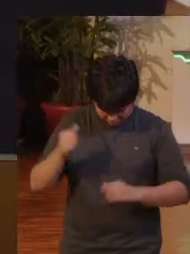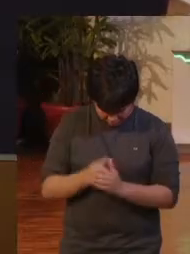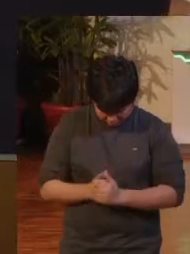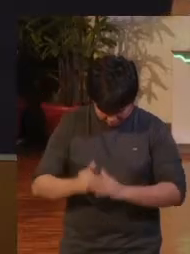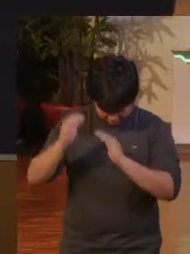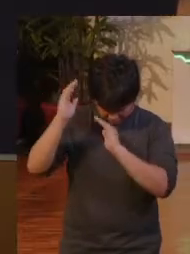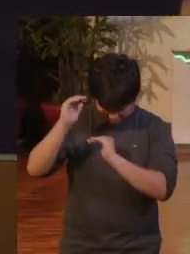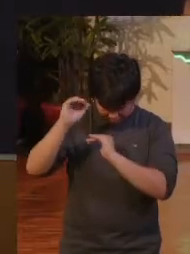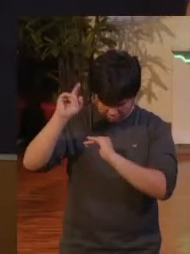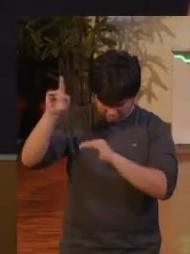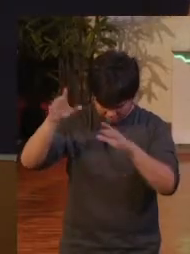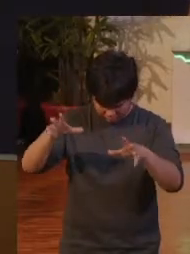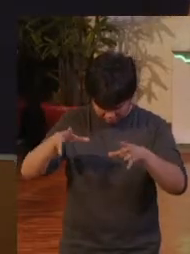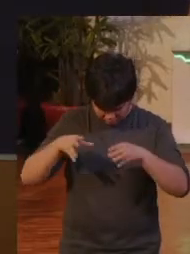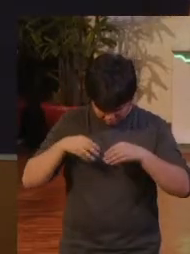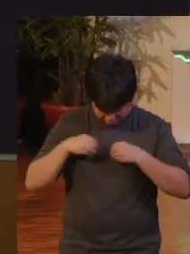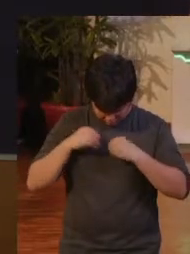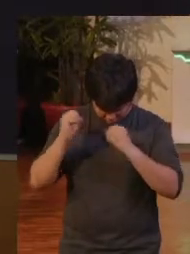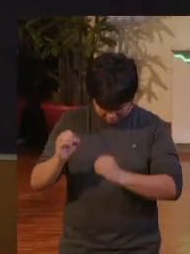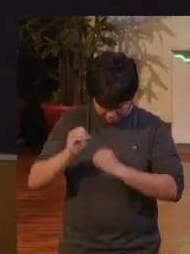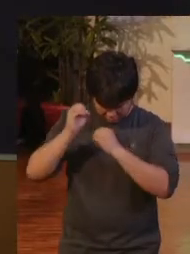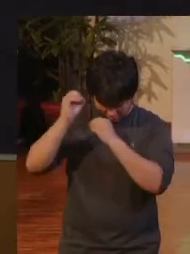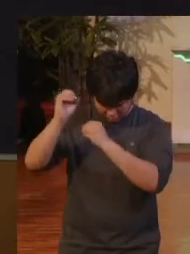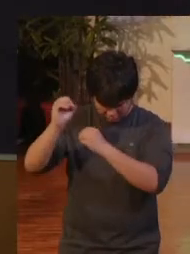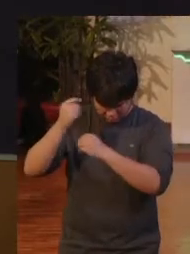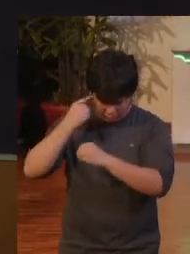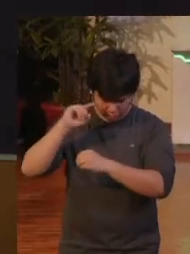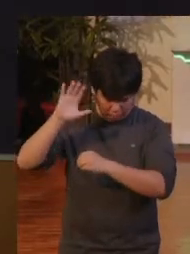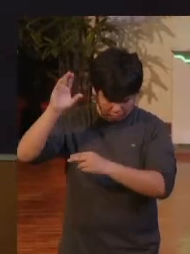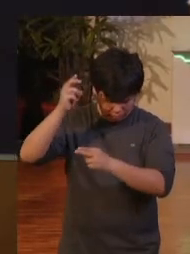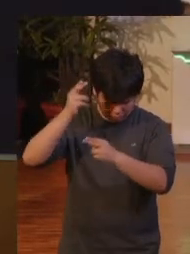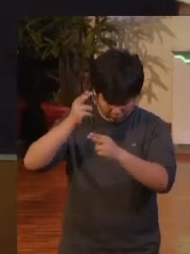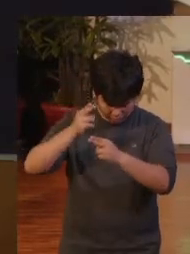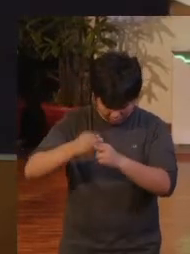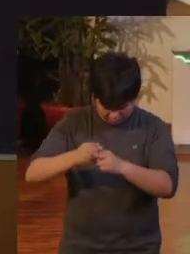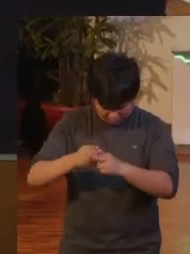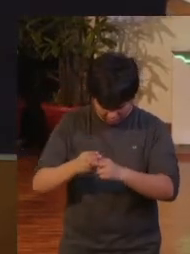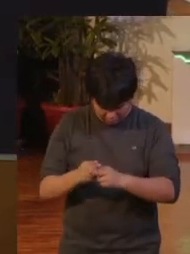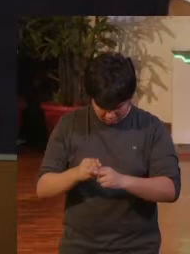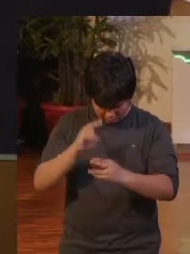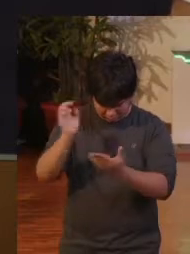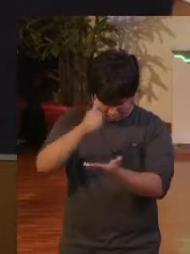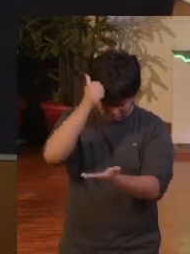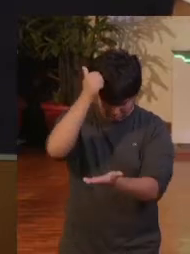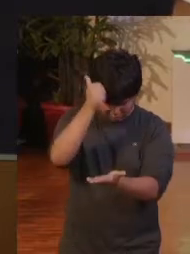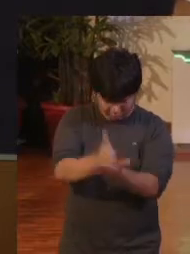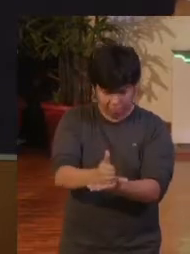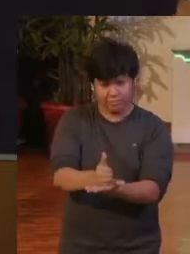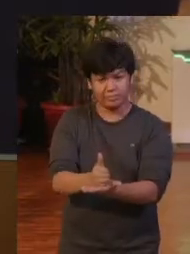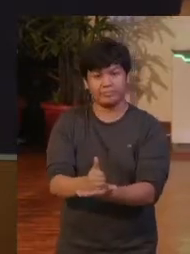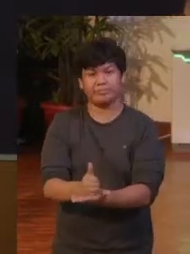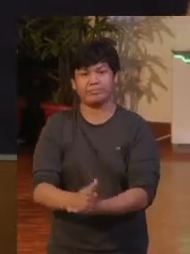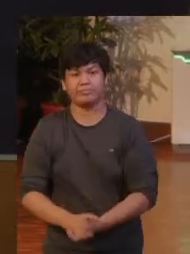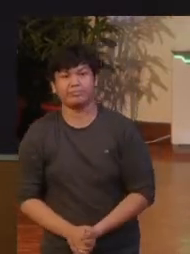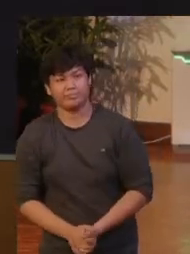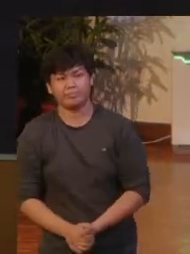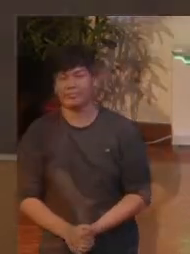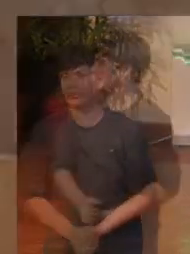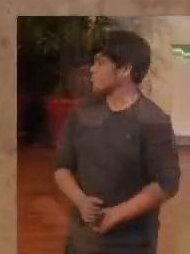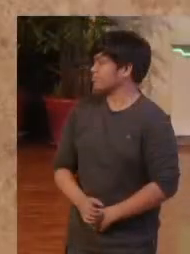Tanggapin mo nawa ang aming alay na ito, alang-alang sa pangalan mo, Panginoong Jesus. Amen at amen.